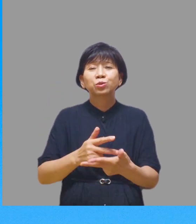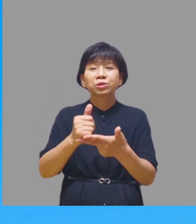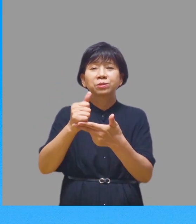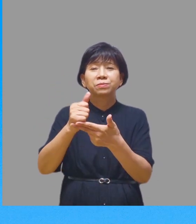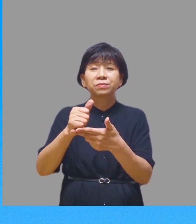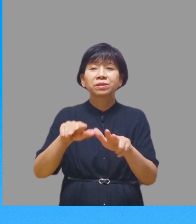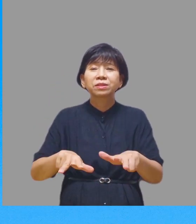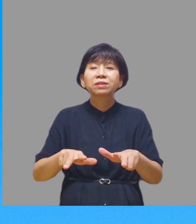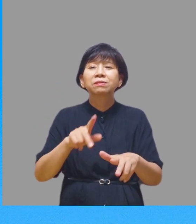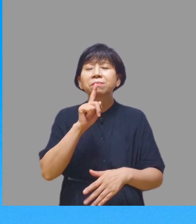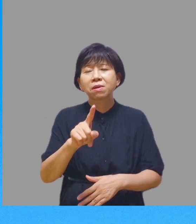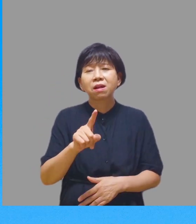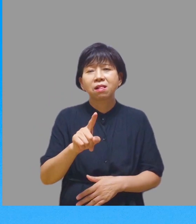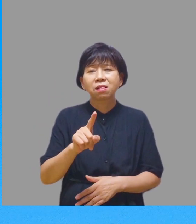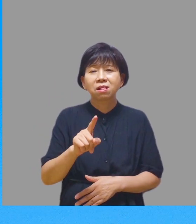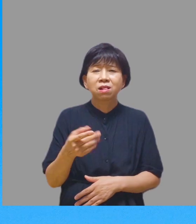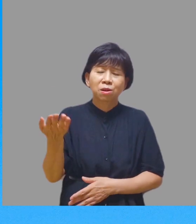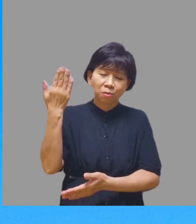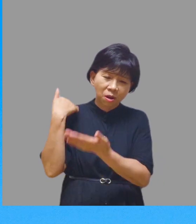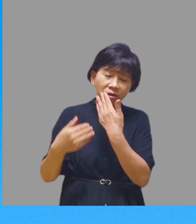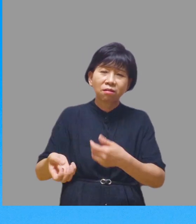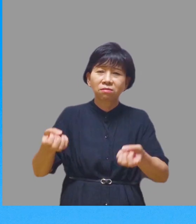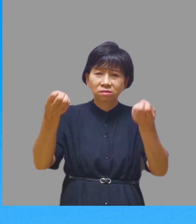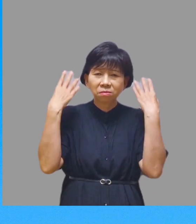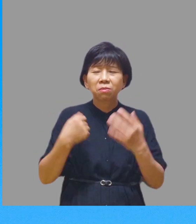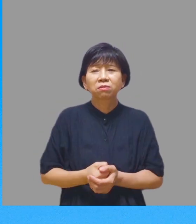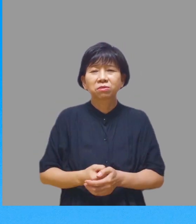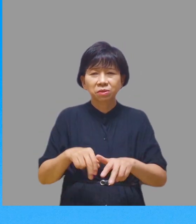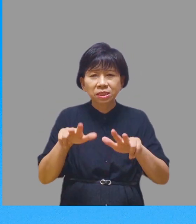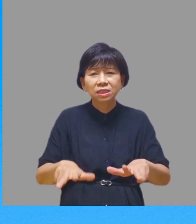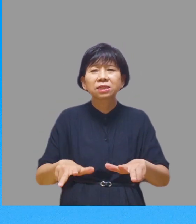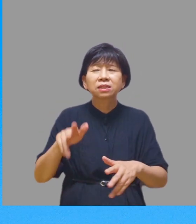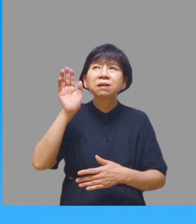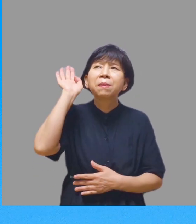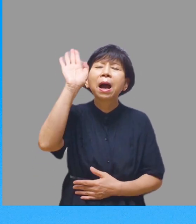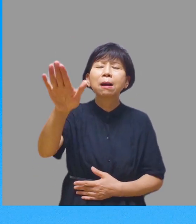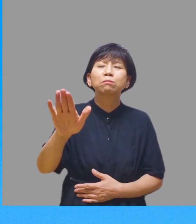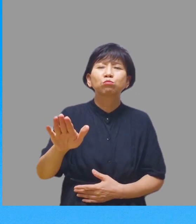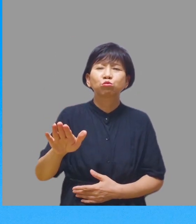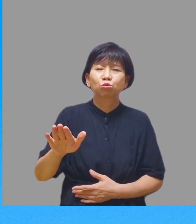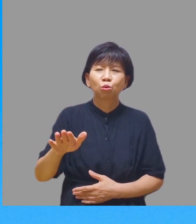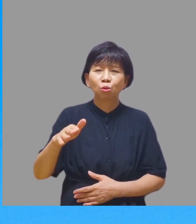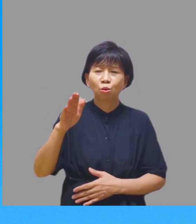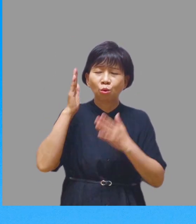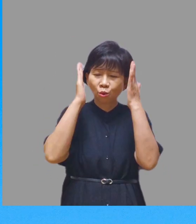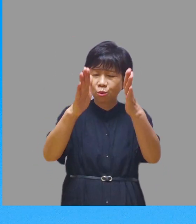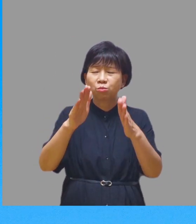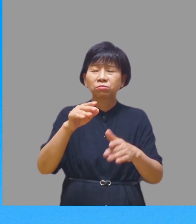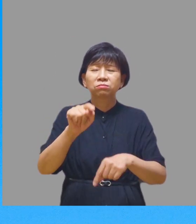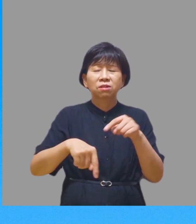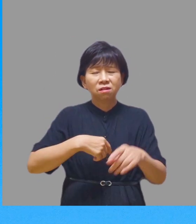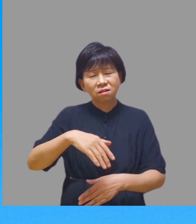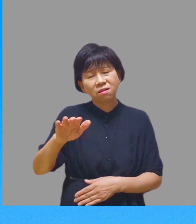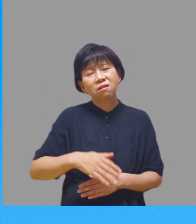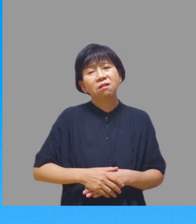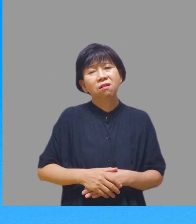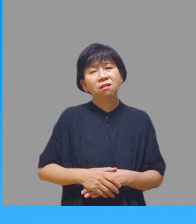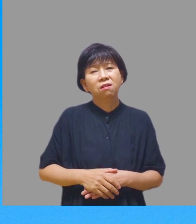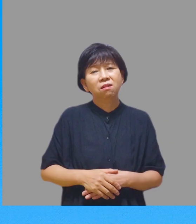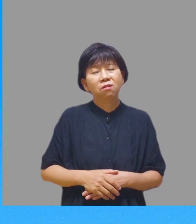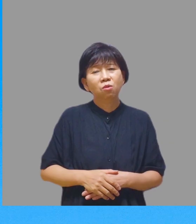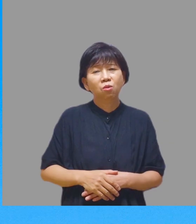것은 잊어버리고 앞에 있는 것을 향해 나아가라. 성숙한 신앙은요, 과거에 붙잡힌 신앙이